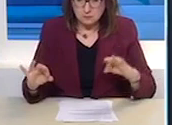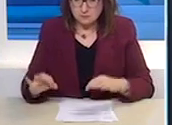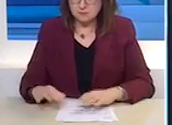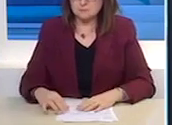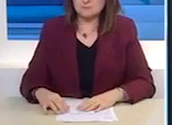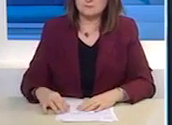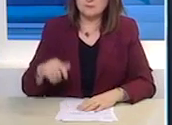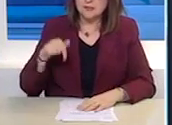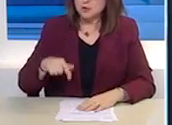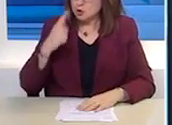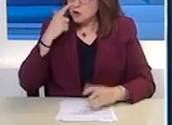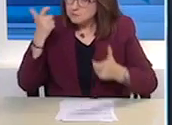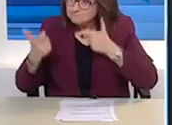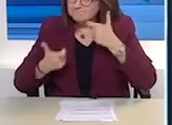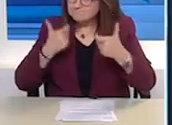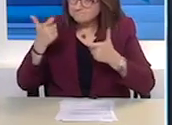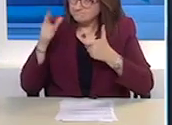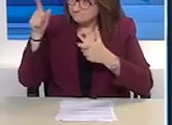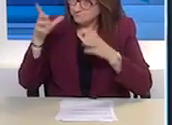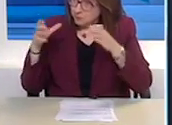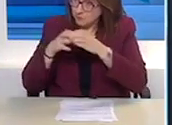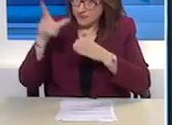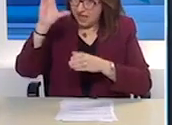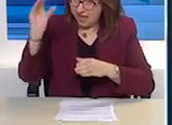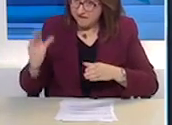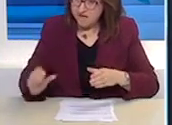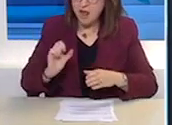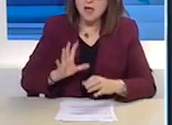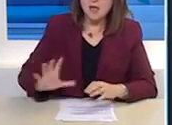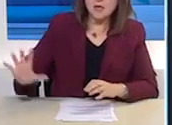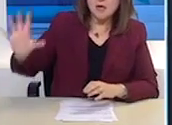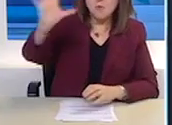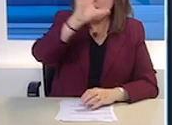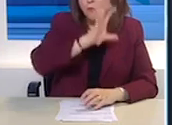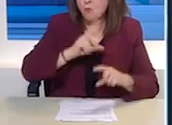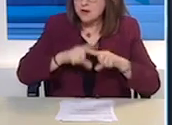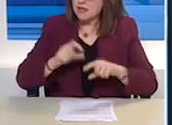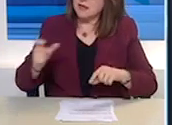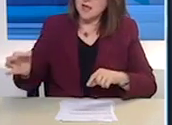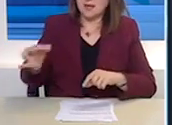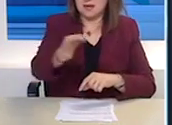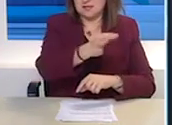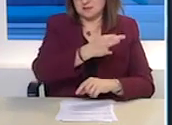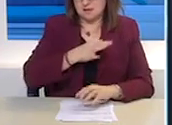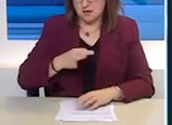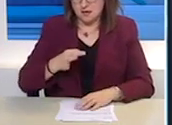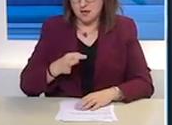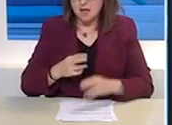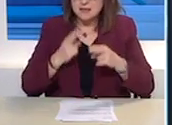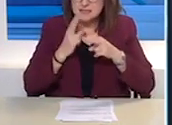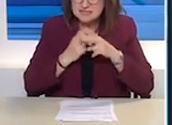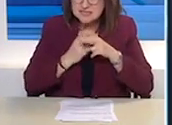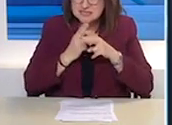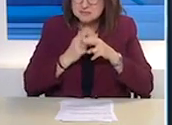και η επαγρύπνησή μας εξαπλώνεται σε όλες τις δομές της Υπηρετικής Ελλάδας όσο και των νησών. Βασικός σκοπός μας